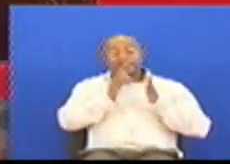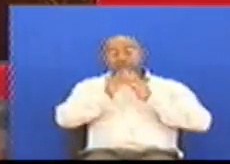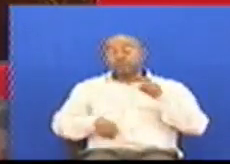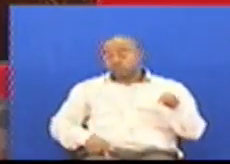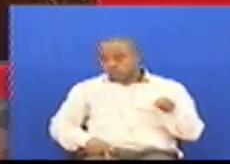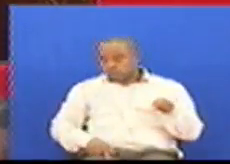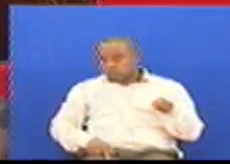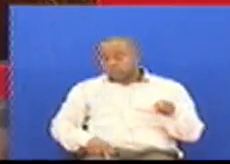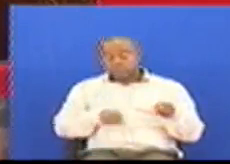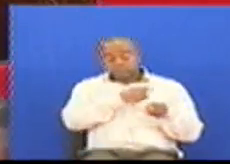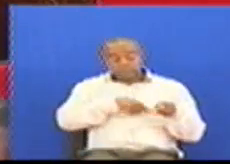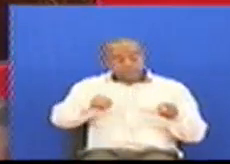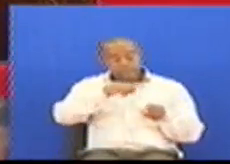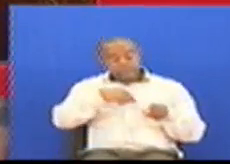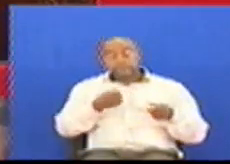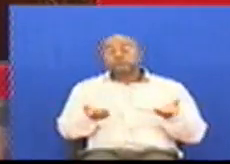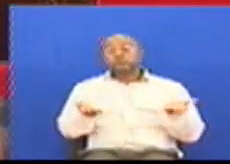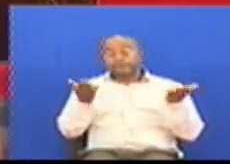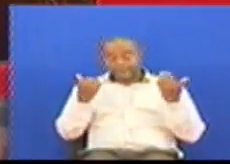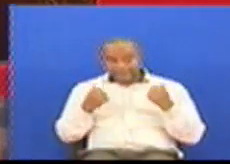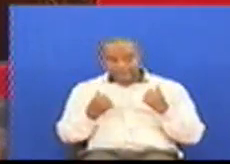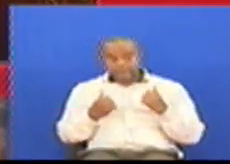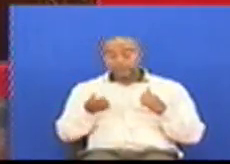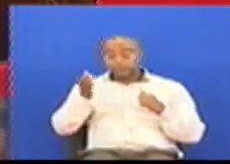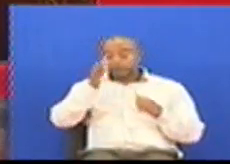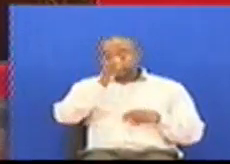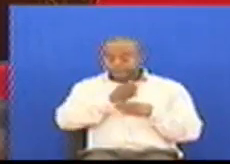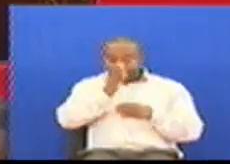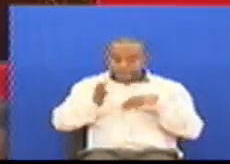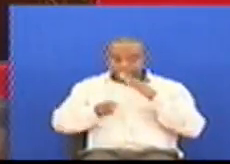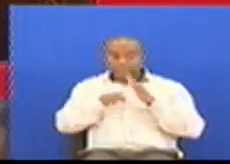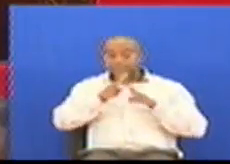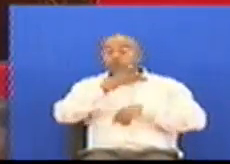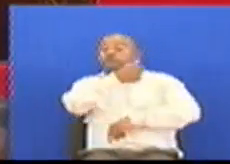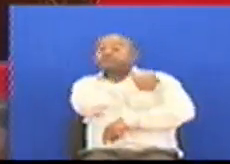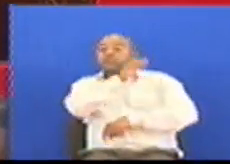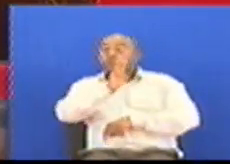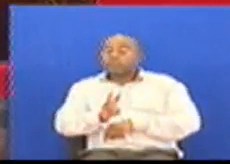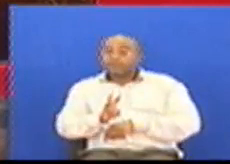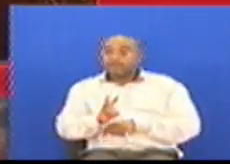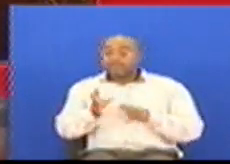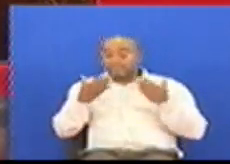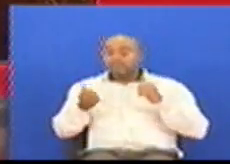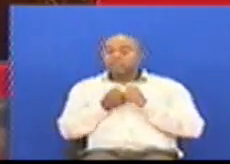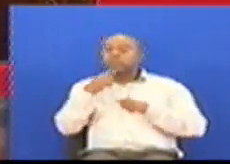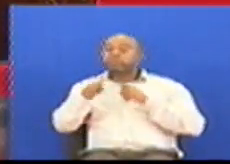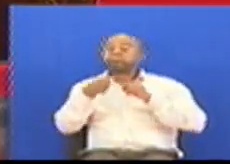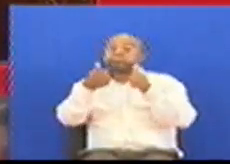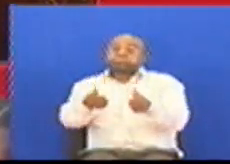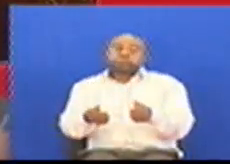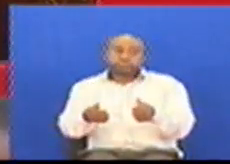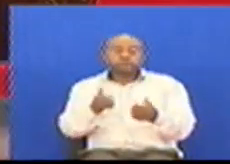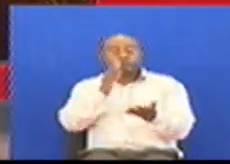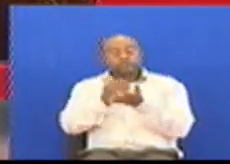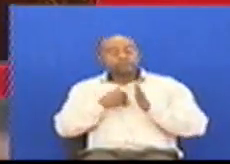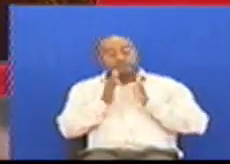afya, tumeweza kukamilisha ujenzi wa hospitali ya wilaya na sasa hivi mambo yanakwenda vizuri. Kwa hiyo